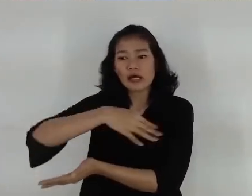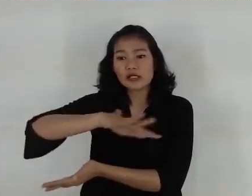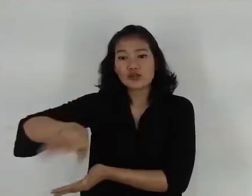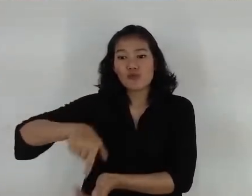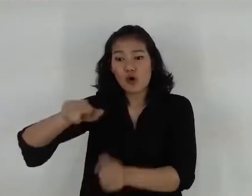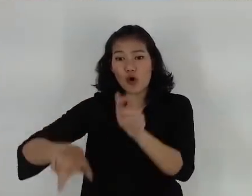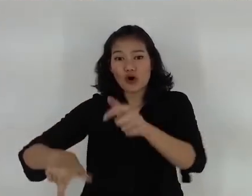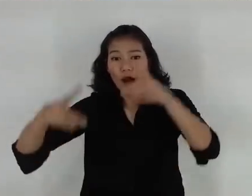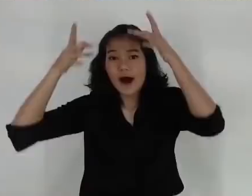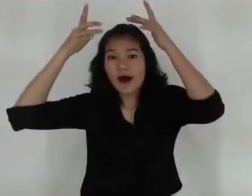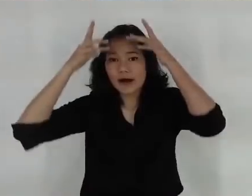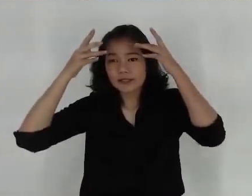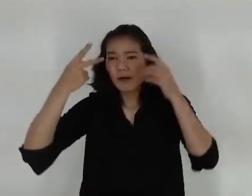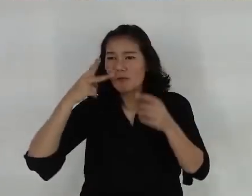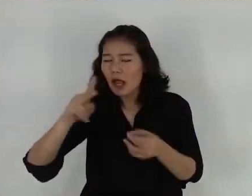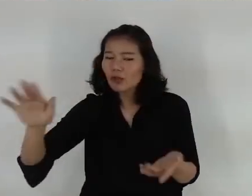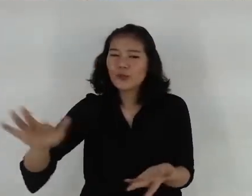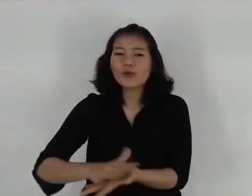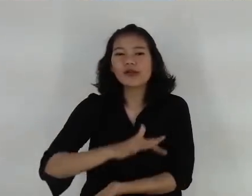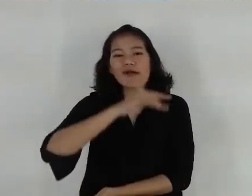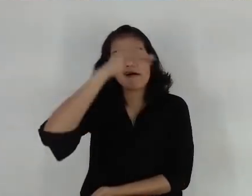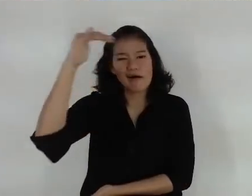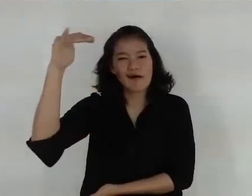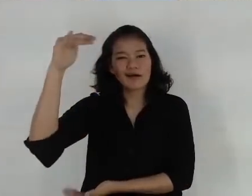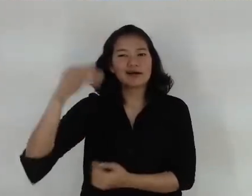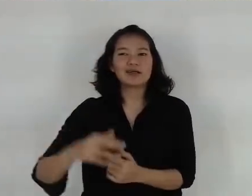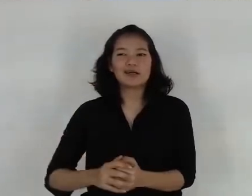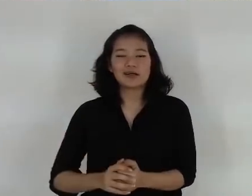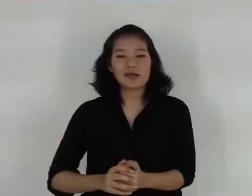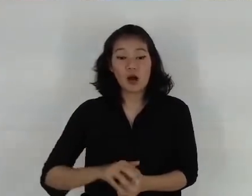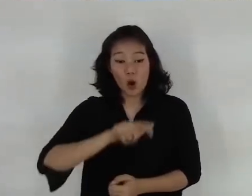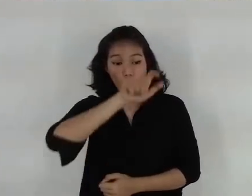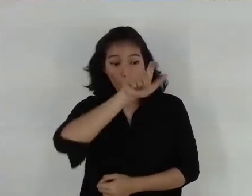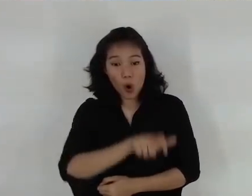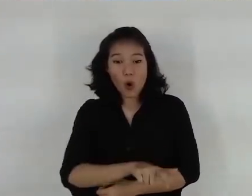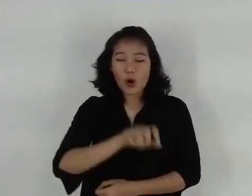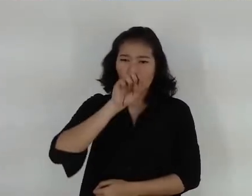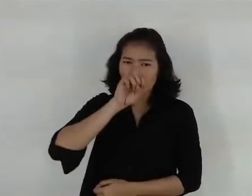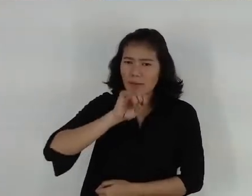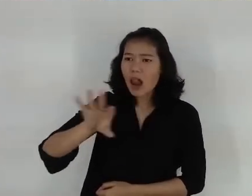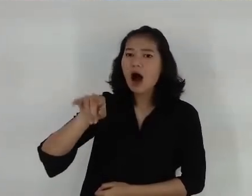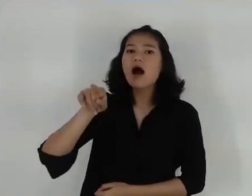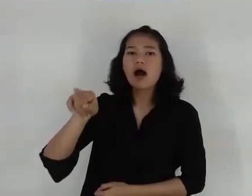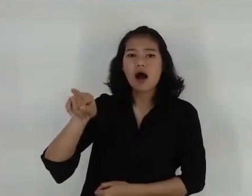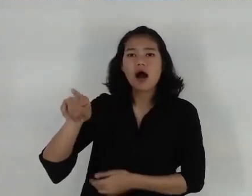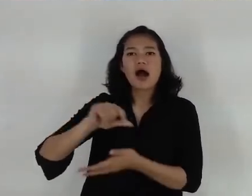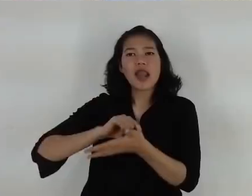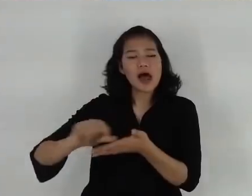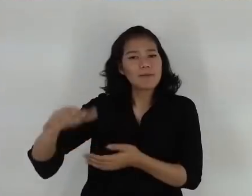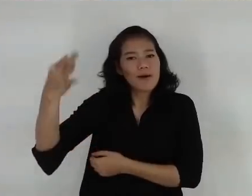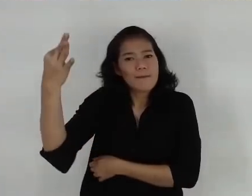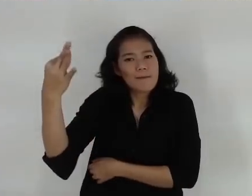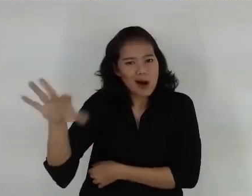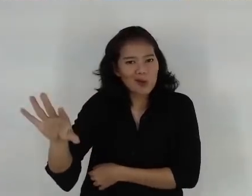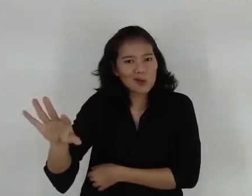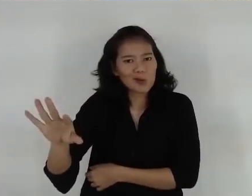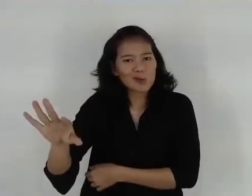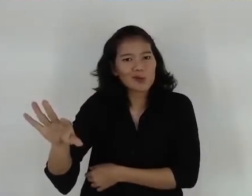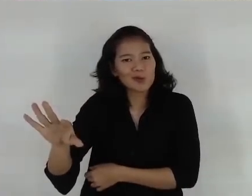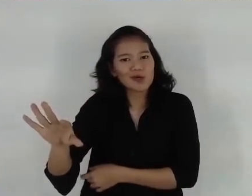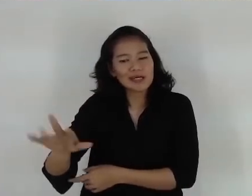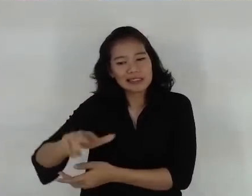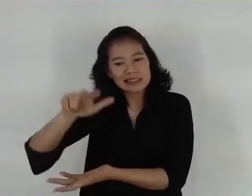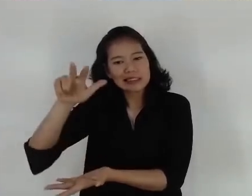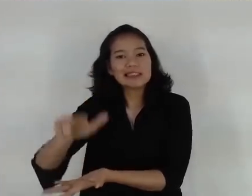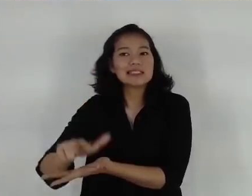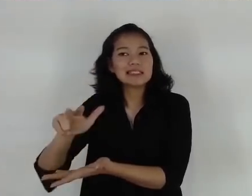raja akan melihat kemuliaanmu dan orang akan menyebut engkau dengan nama baru yang akan